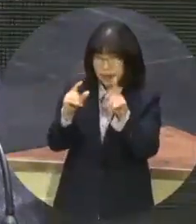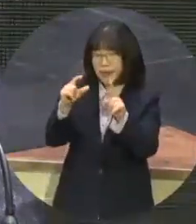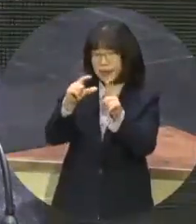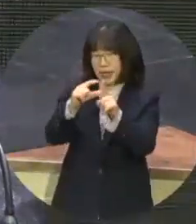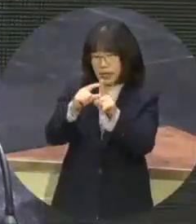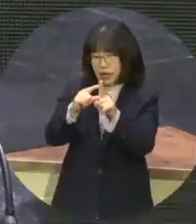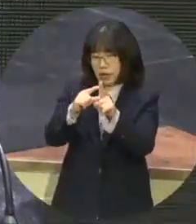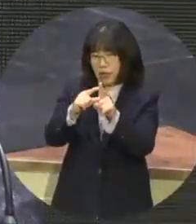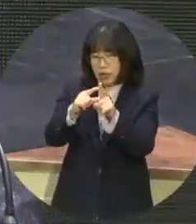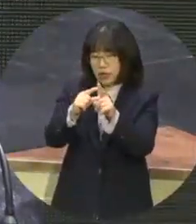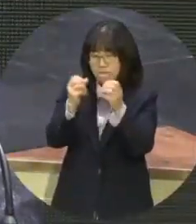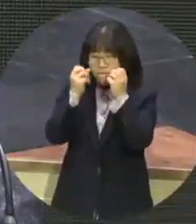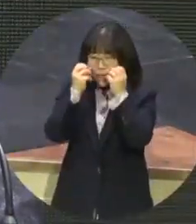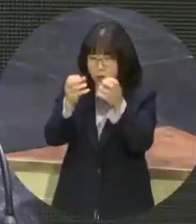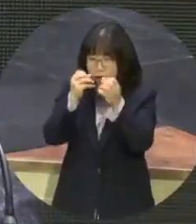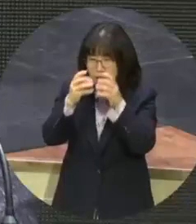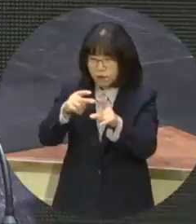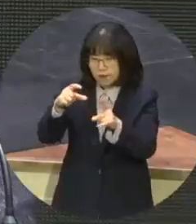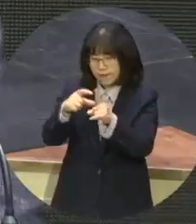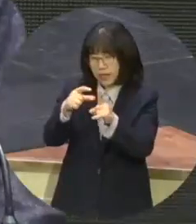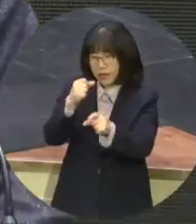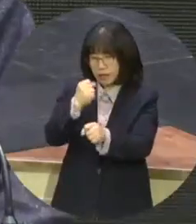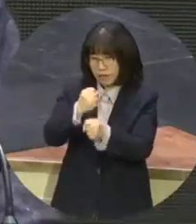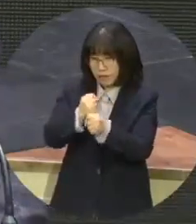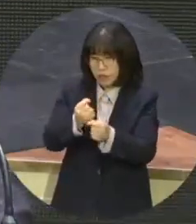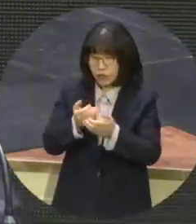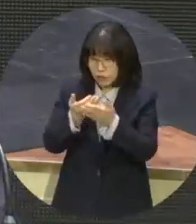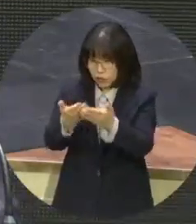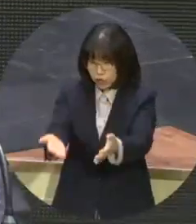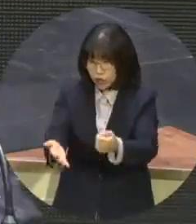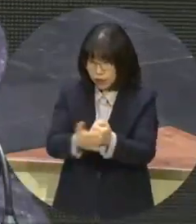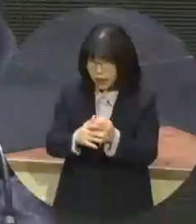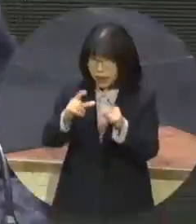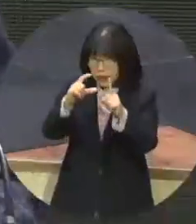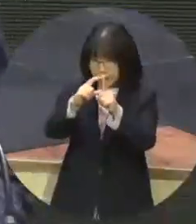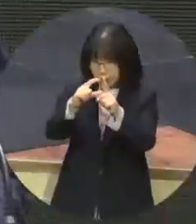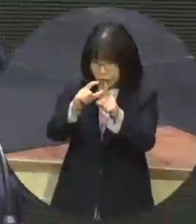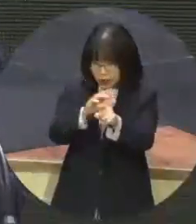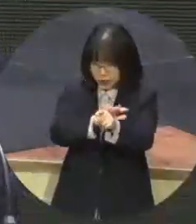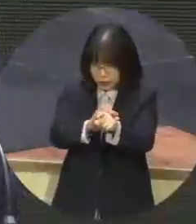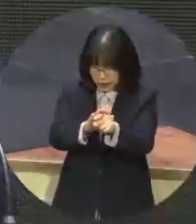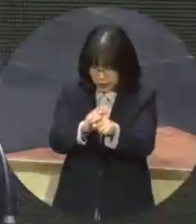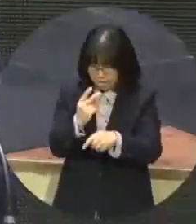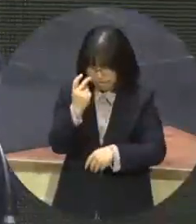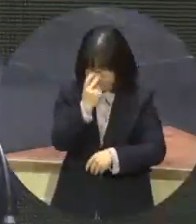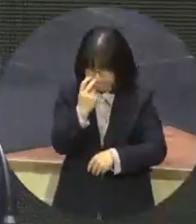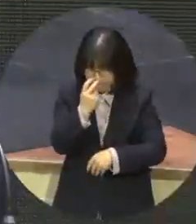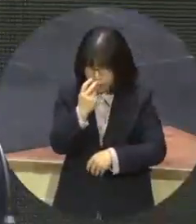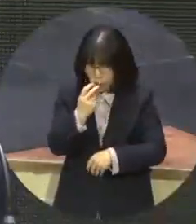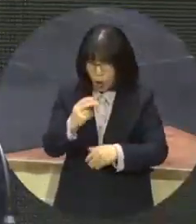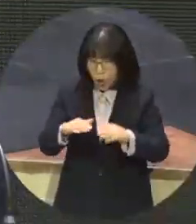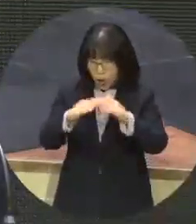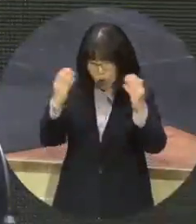주는 거예요. 그래서 여러분들이 그 용어 하나하나에 관심을 좀 가지시고,